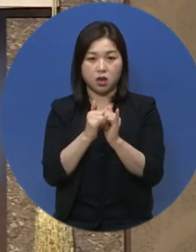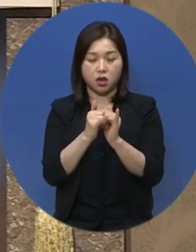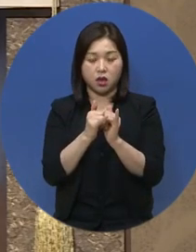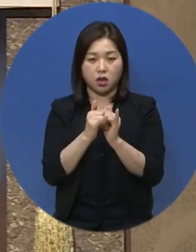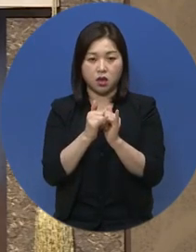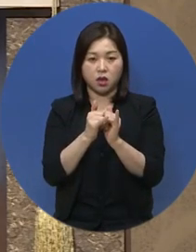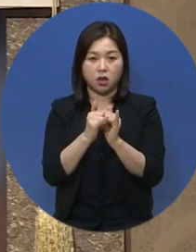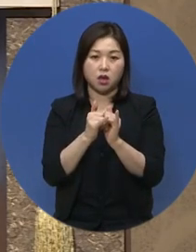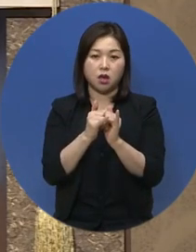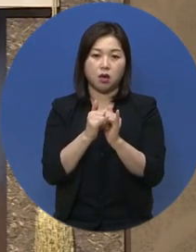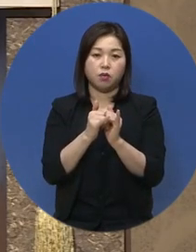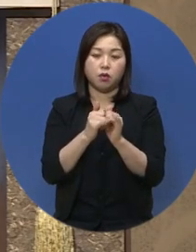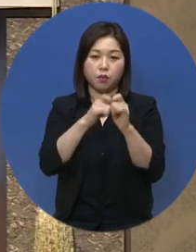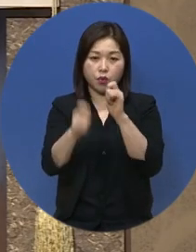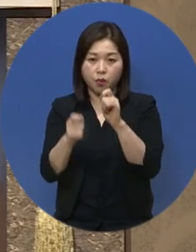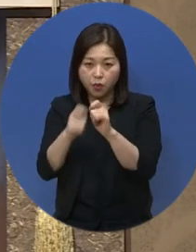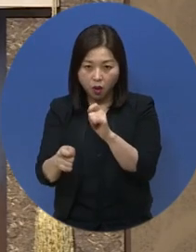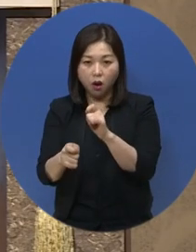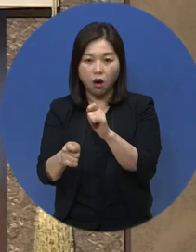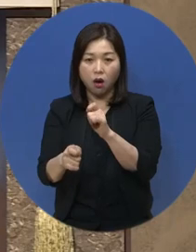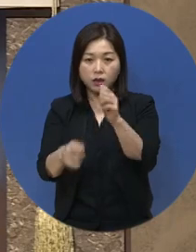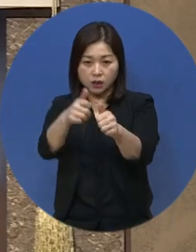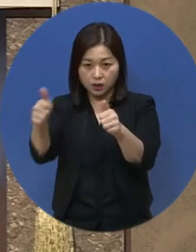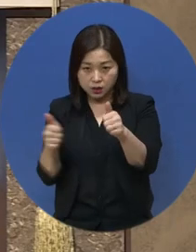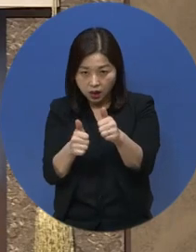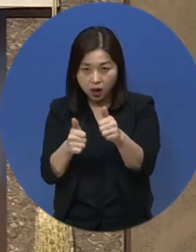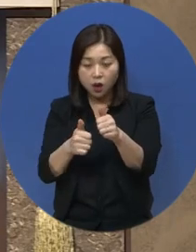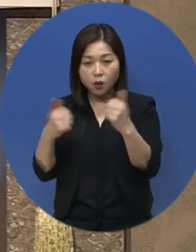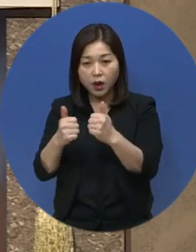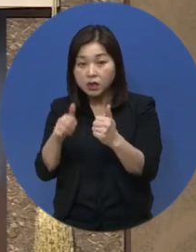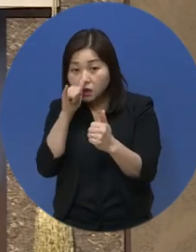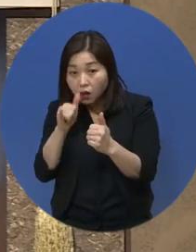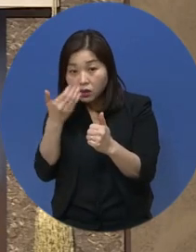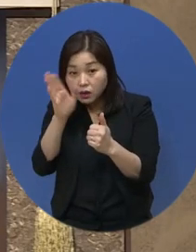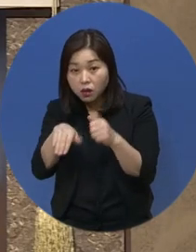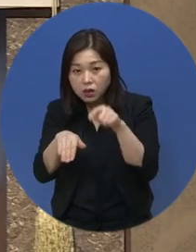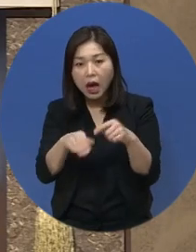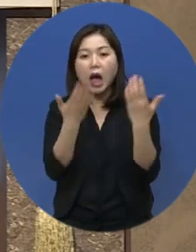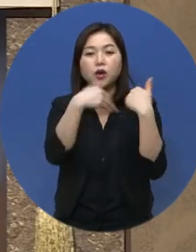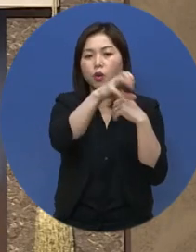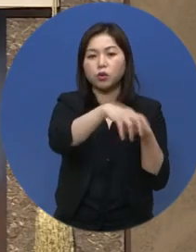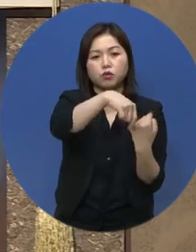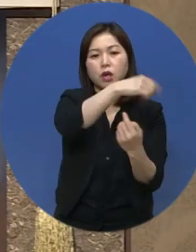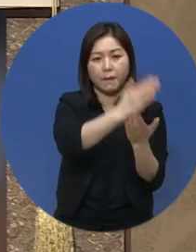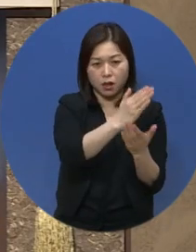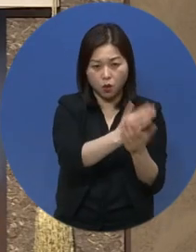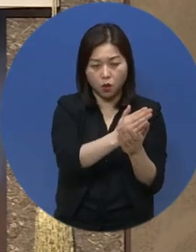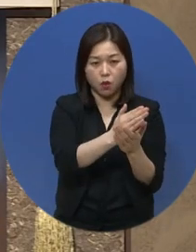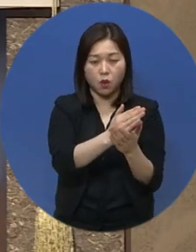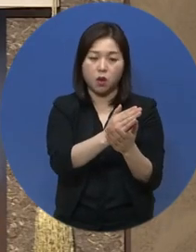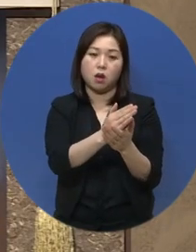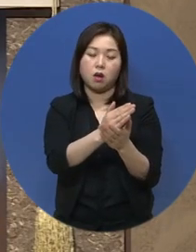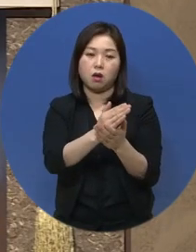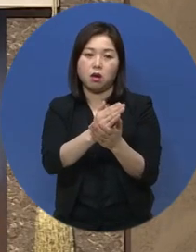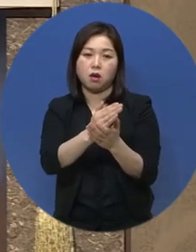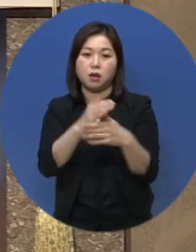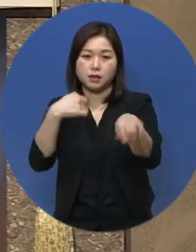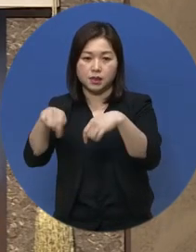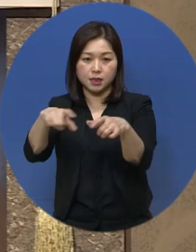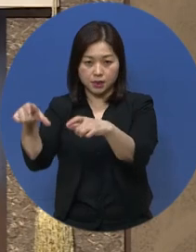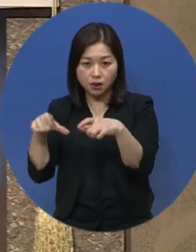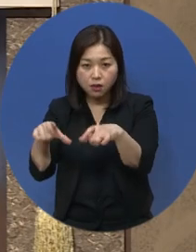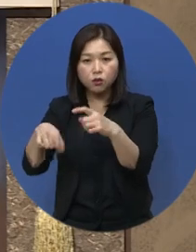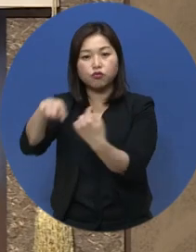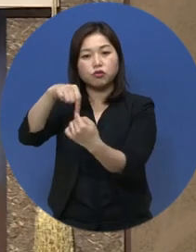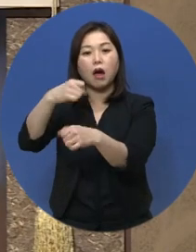네. 장관회의에서 초등 돌봄 교실을 학교에서 운영하지 말고 예. 지자체에서 운영하는 것으로 만들고 있어요. 그게